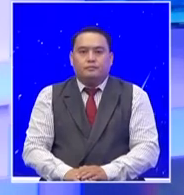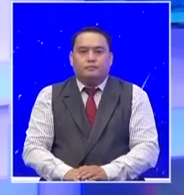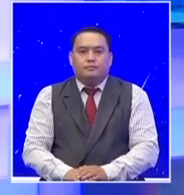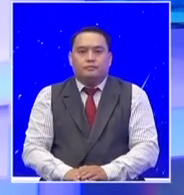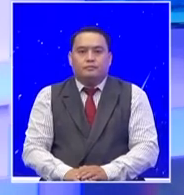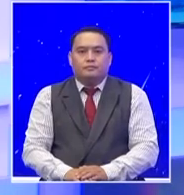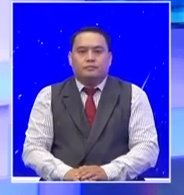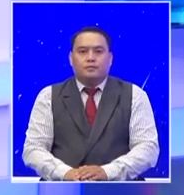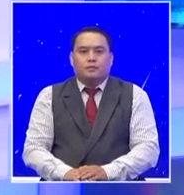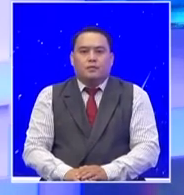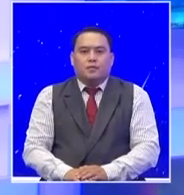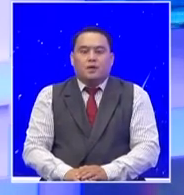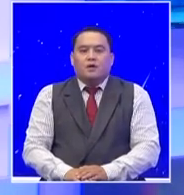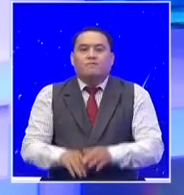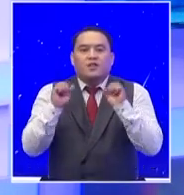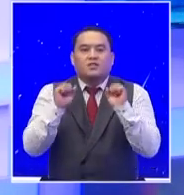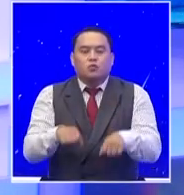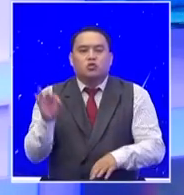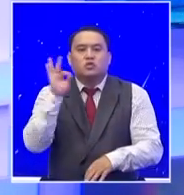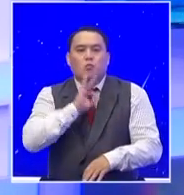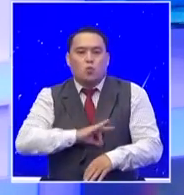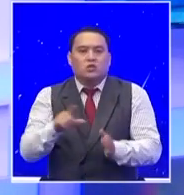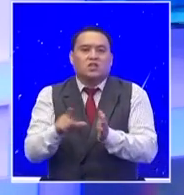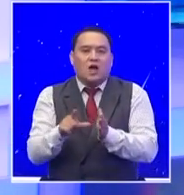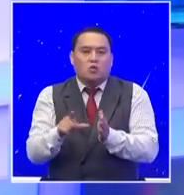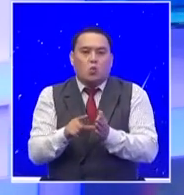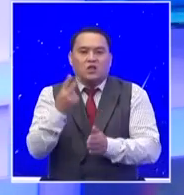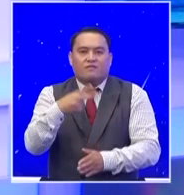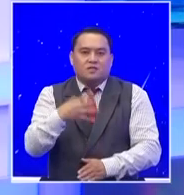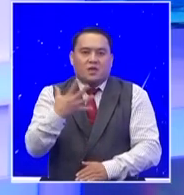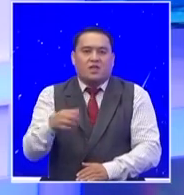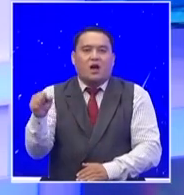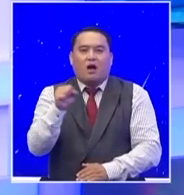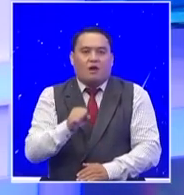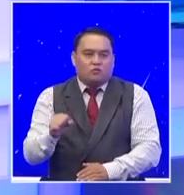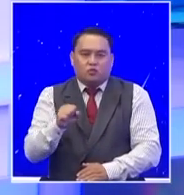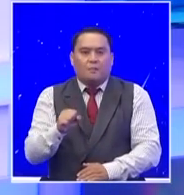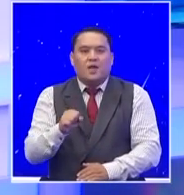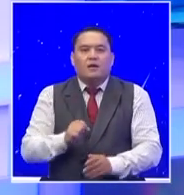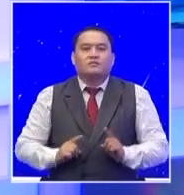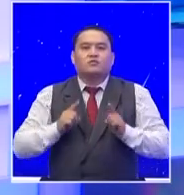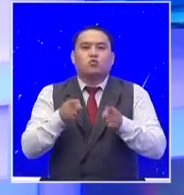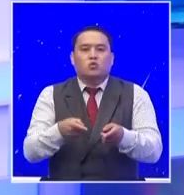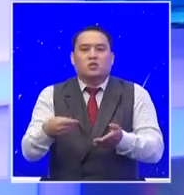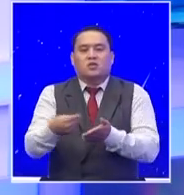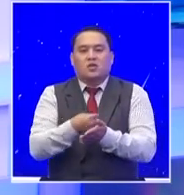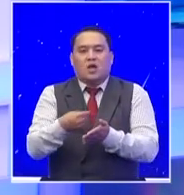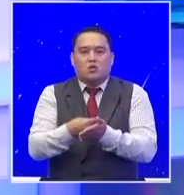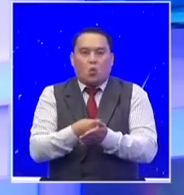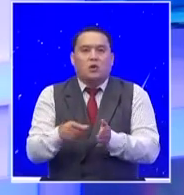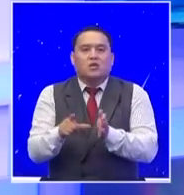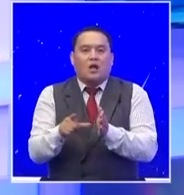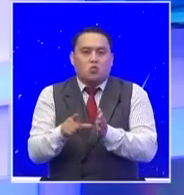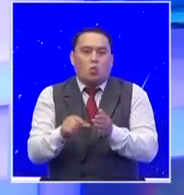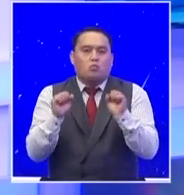Списание долгов. Такой возможностью могут воспользоваться налогоплательщики уже с 25 августа. Вступила в силу налоговая амнистия. В ее